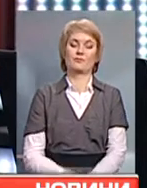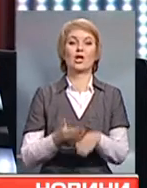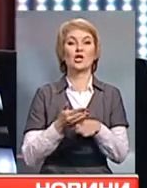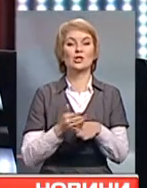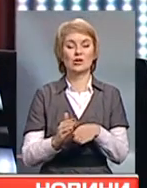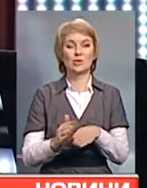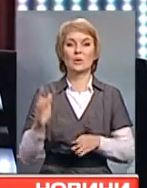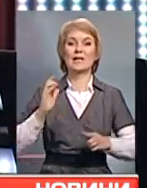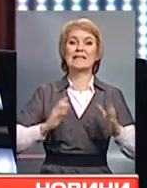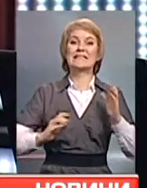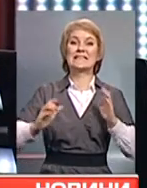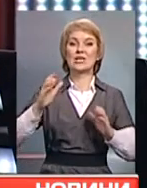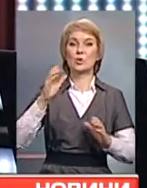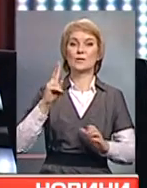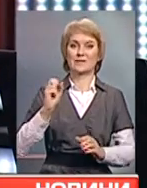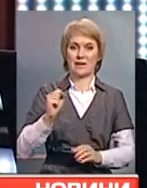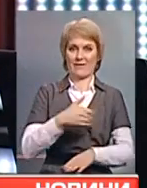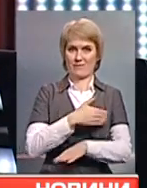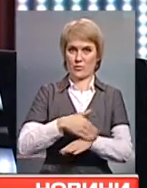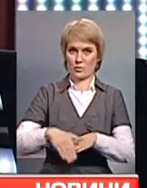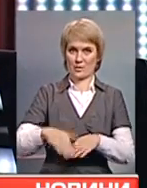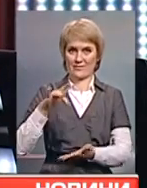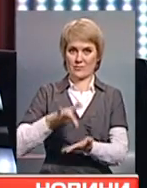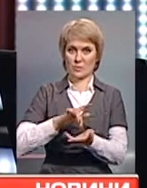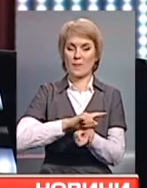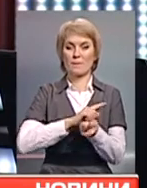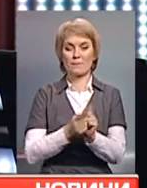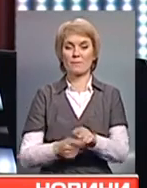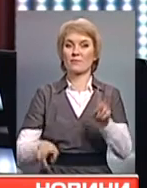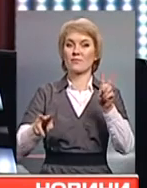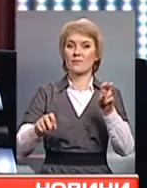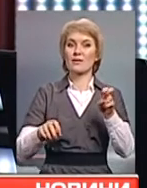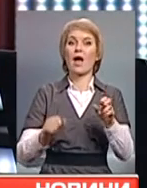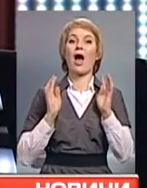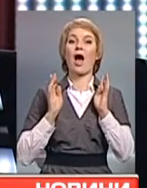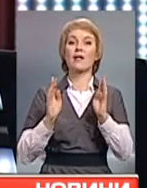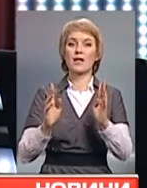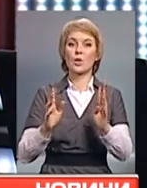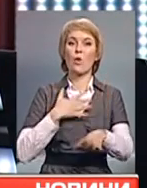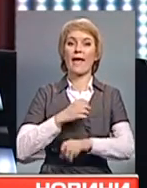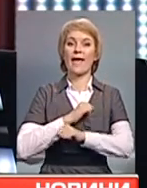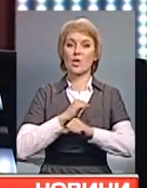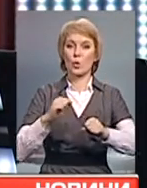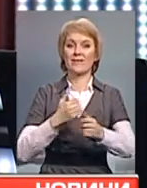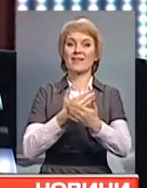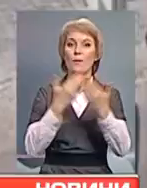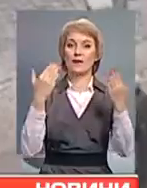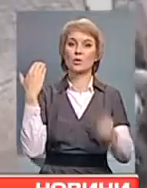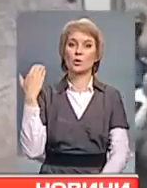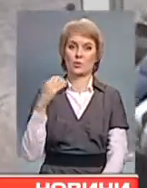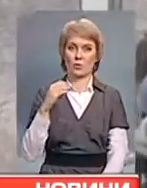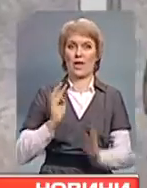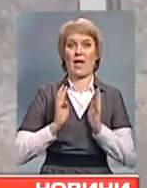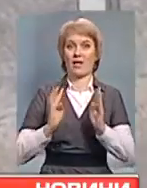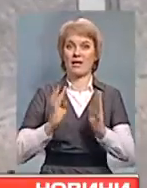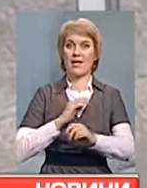Частину Інститутської вулиці у столиці перейменували на Алею Героїв Небесної Сотні. Таке рішення ухвалила Київрада. Алея Героїв